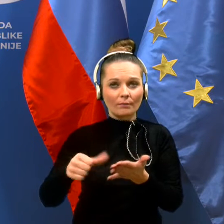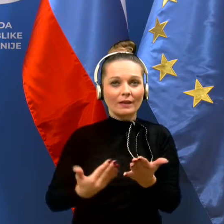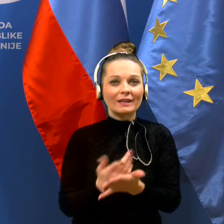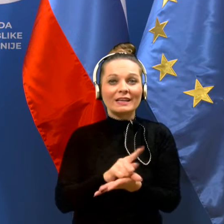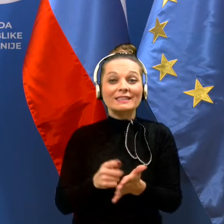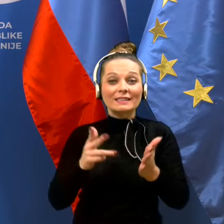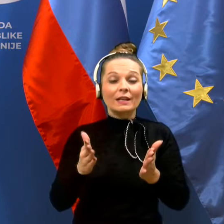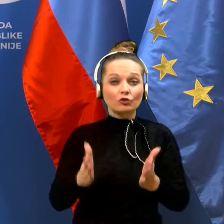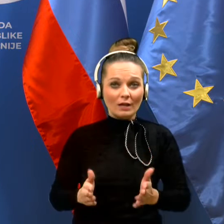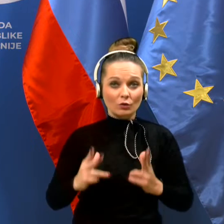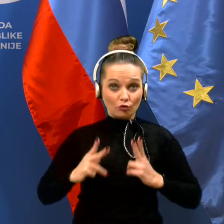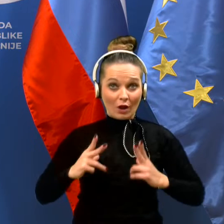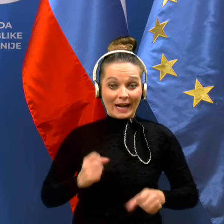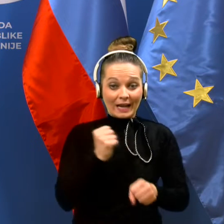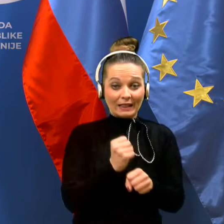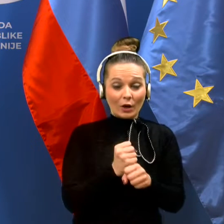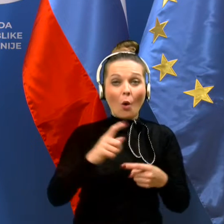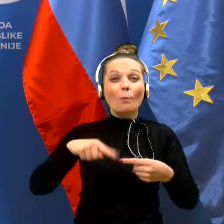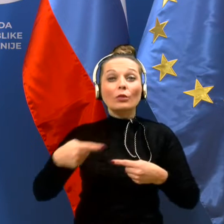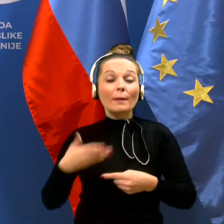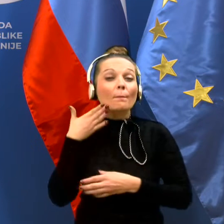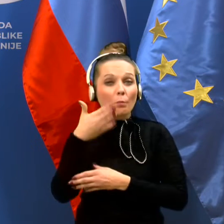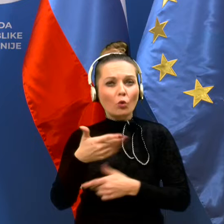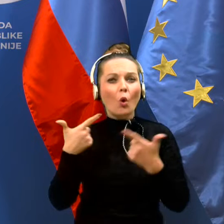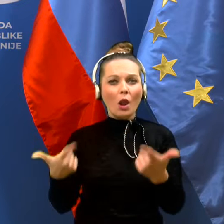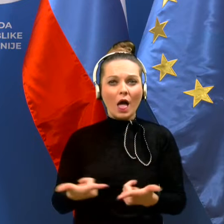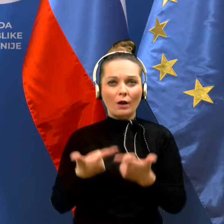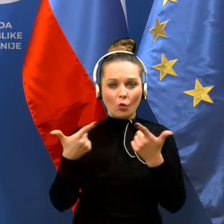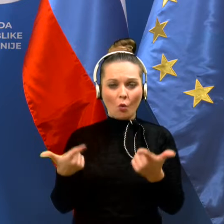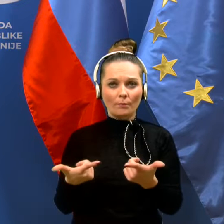začasno čakanje na delo, potem bodo lahko